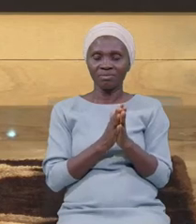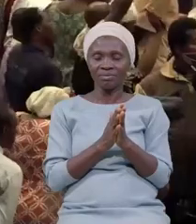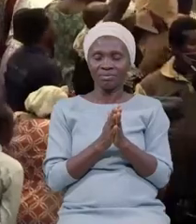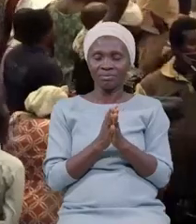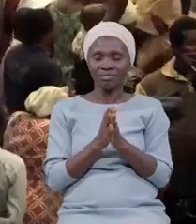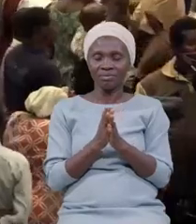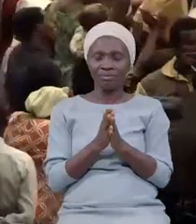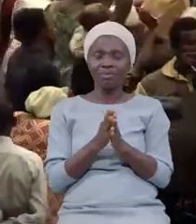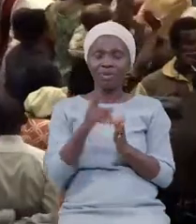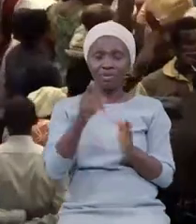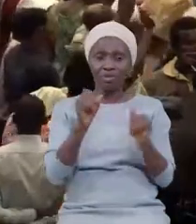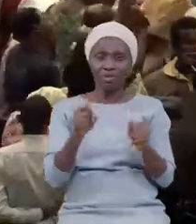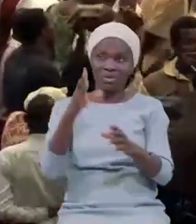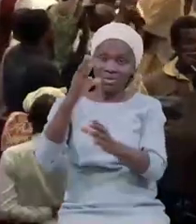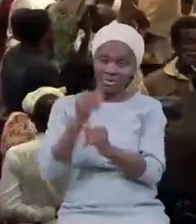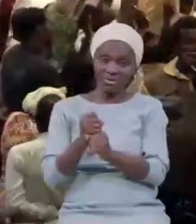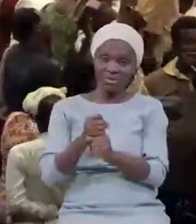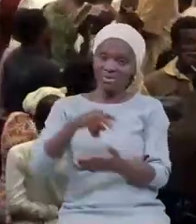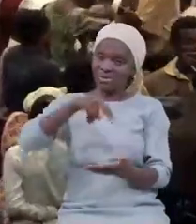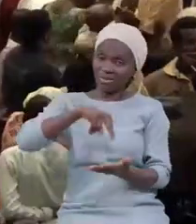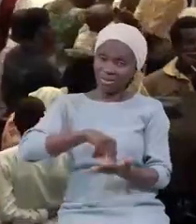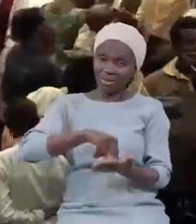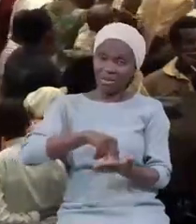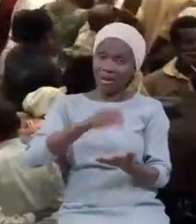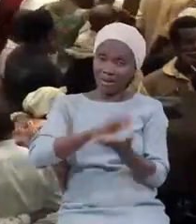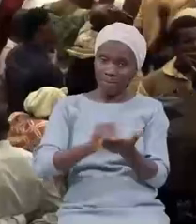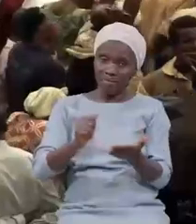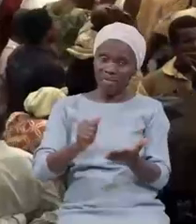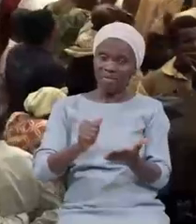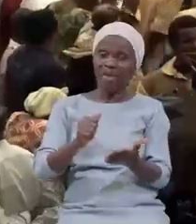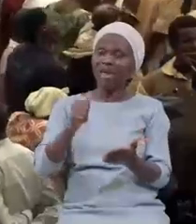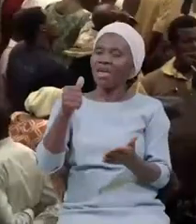Nous pouvons croire à toute parole de Dieu.